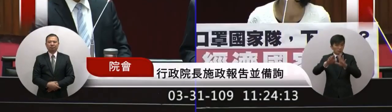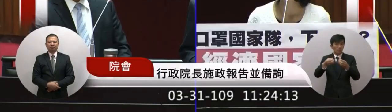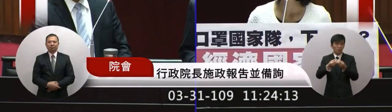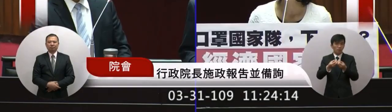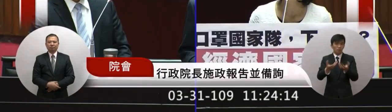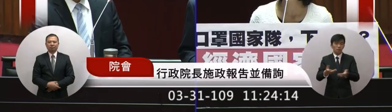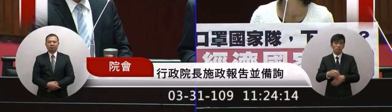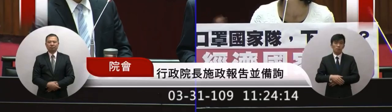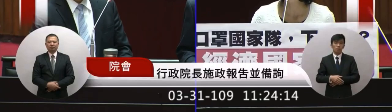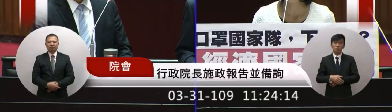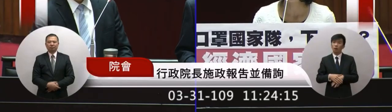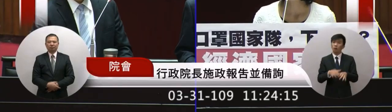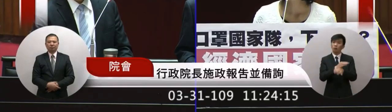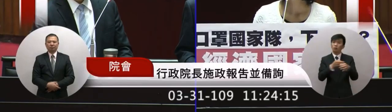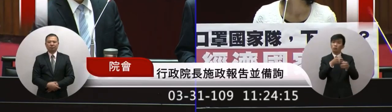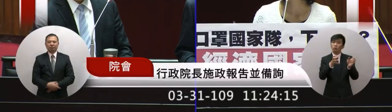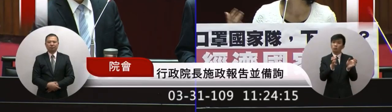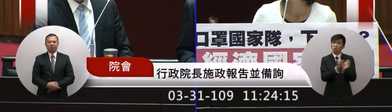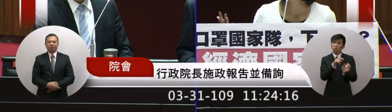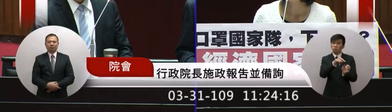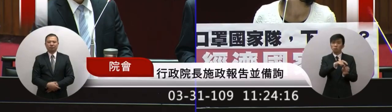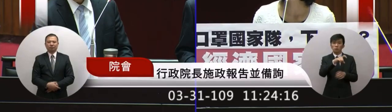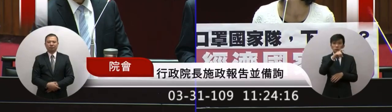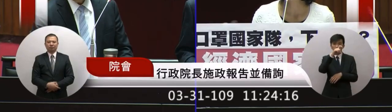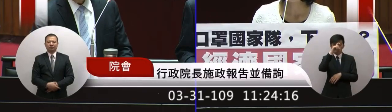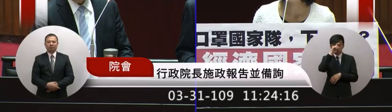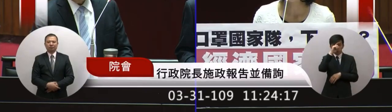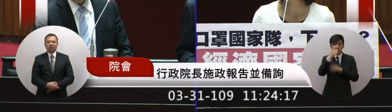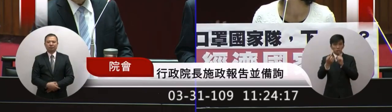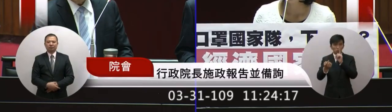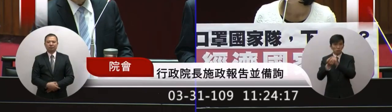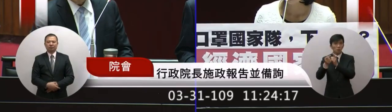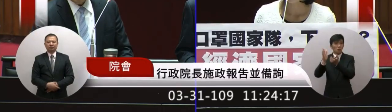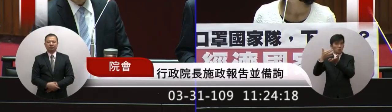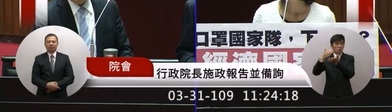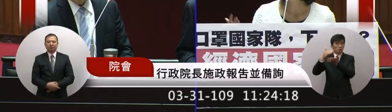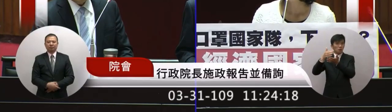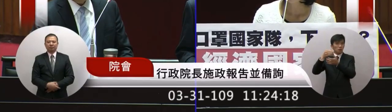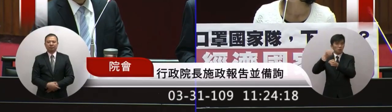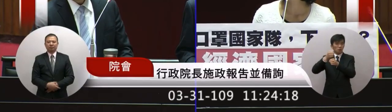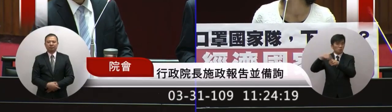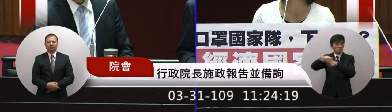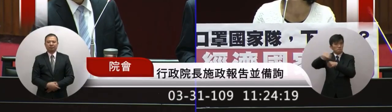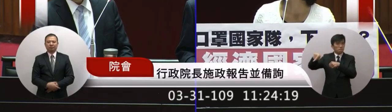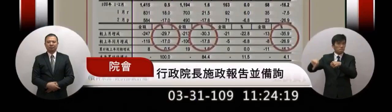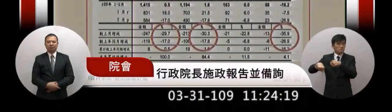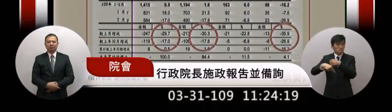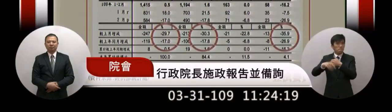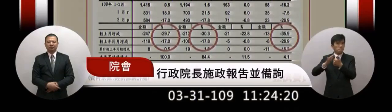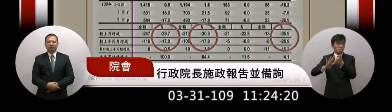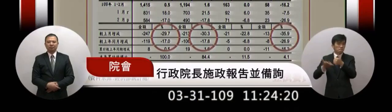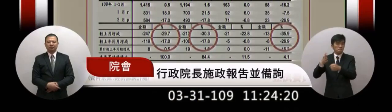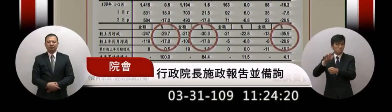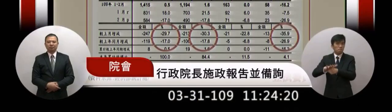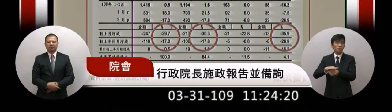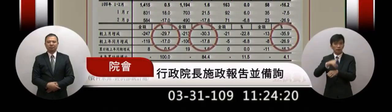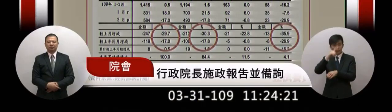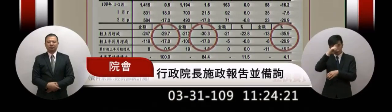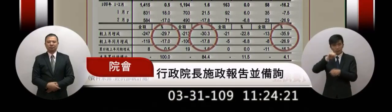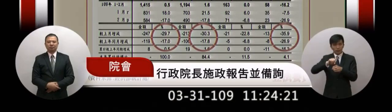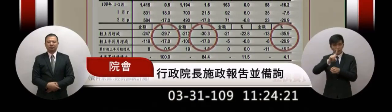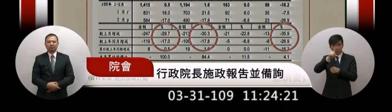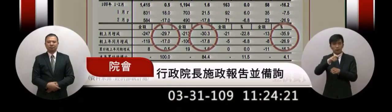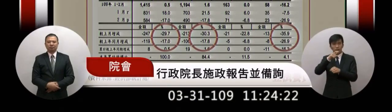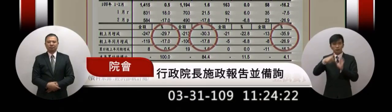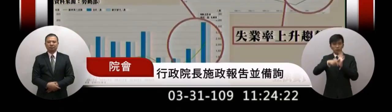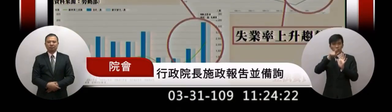部当中希望纾解这个三成对于餐饮业的冲击，我们特别希望导入的就是宅经济的